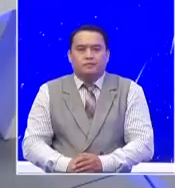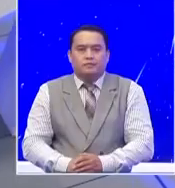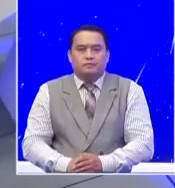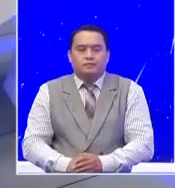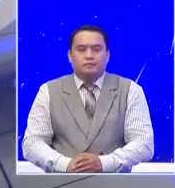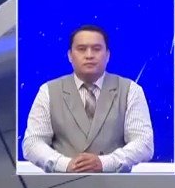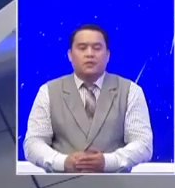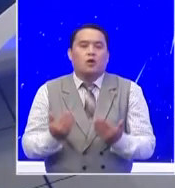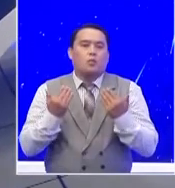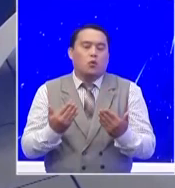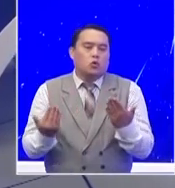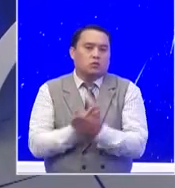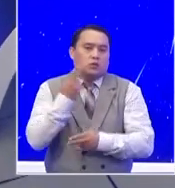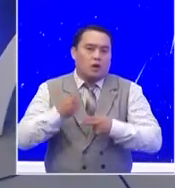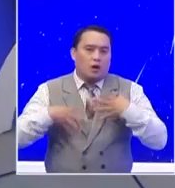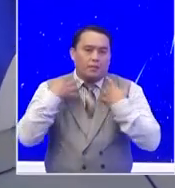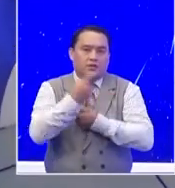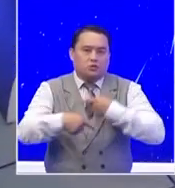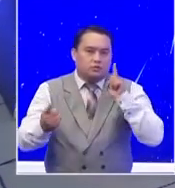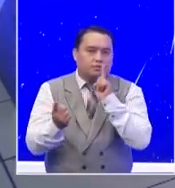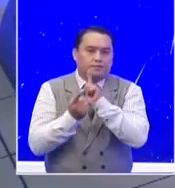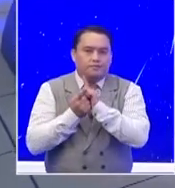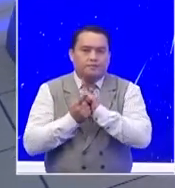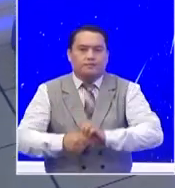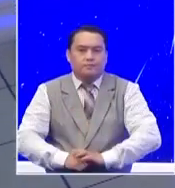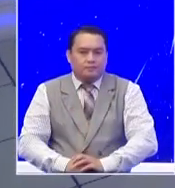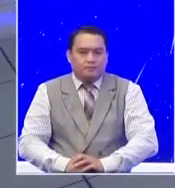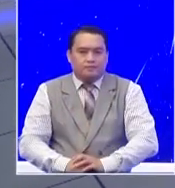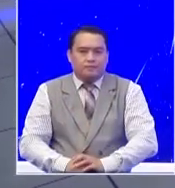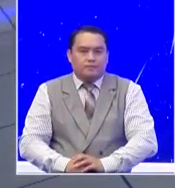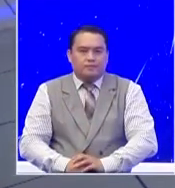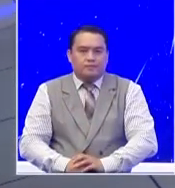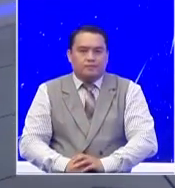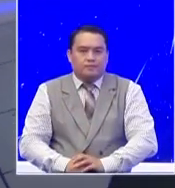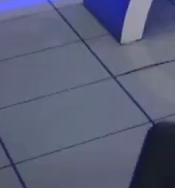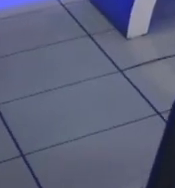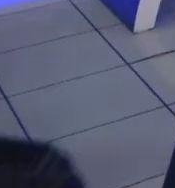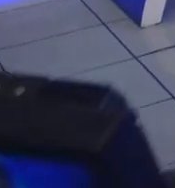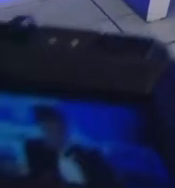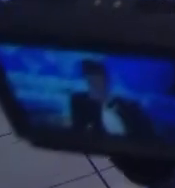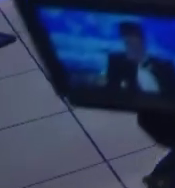Назарларыңызға рахмет. Бүгінге келіп түскен ақпараттар легі осындай. Амандықта жүздескенше.